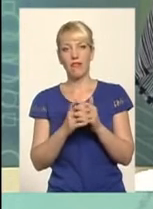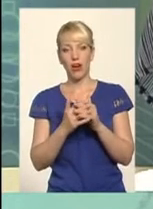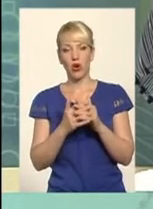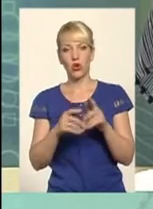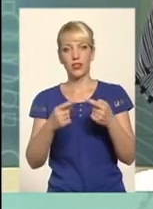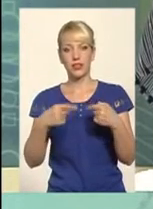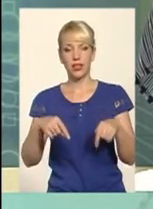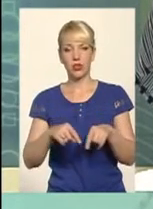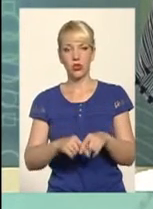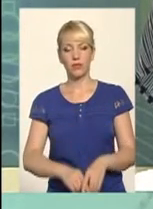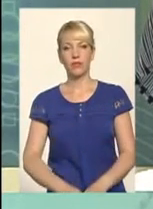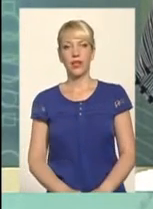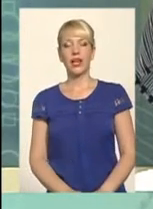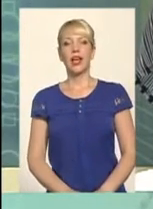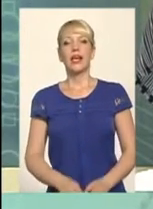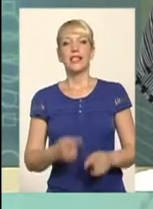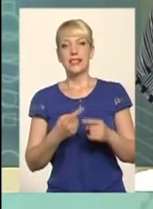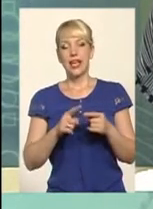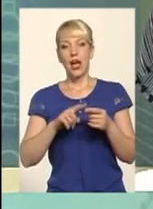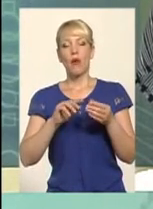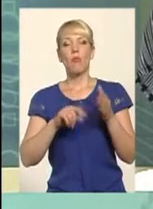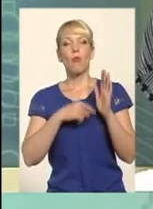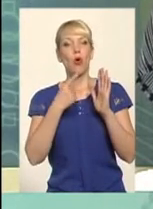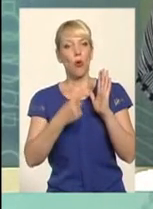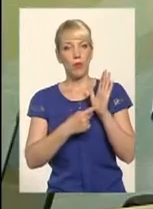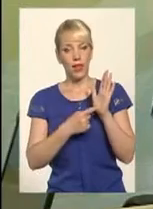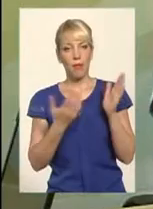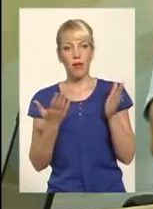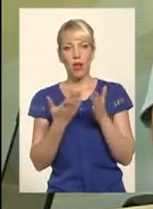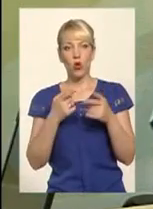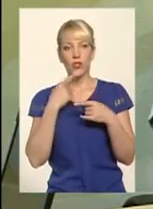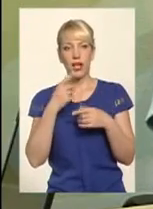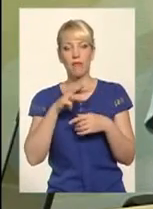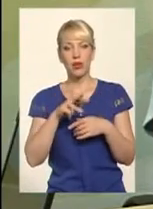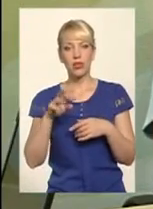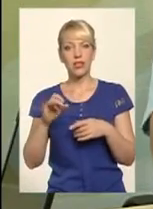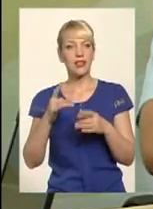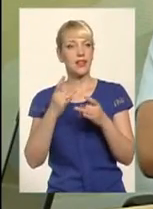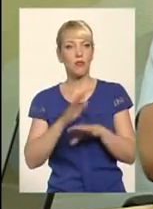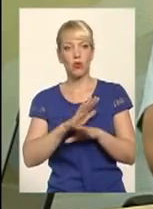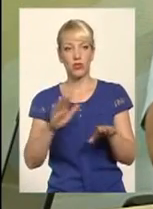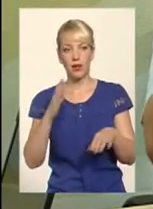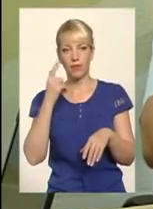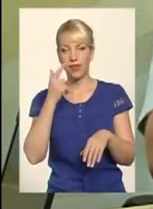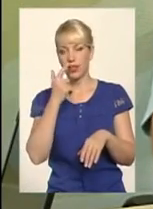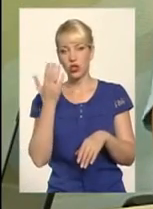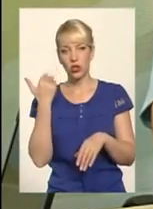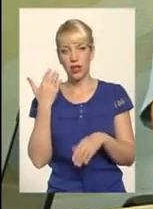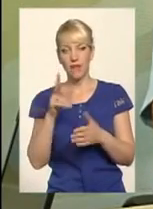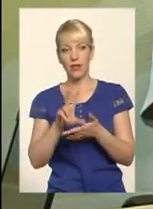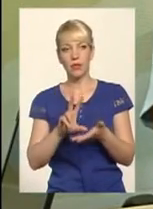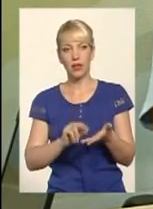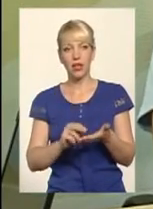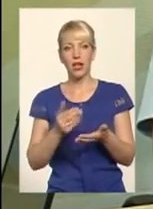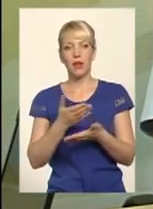агросекторі? Дійсно, це проблема, про яку сказав Юрій Миколаївич, непроста. От нещодавній приклад, ми